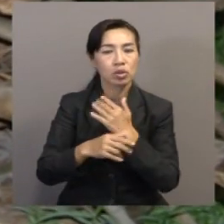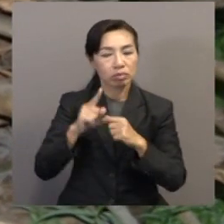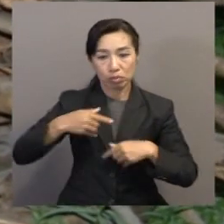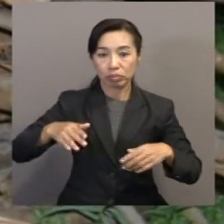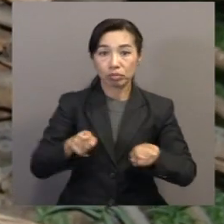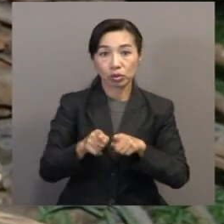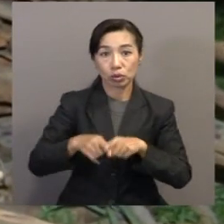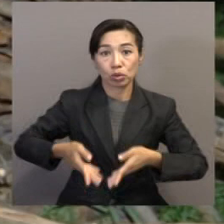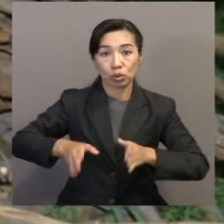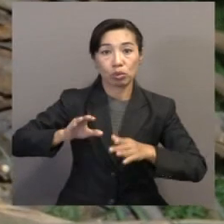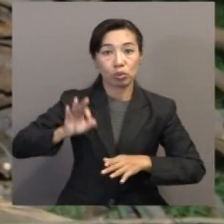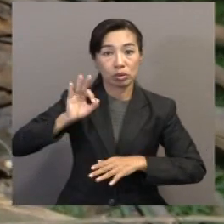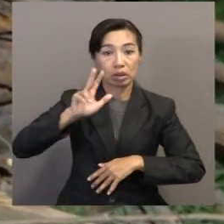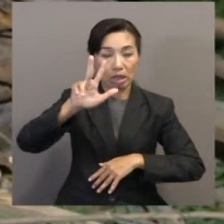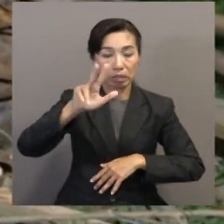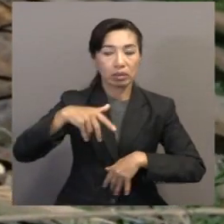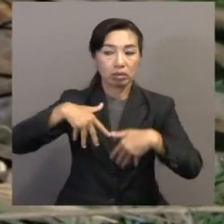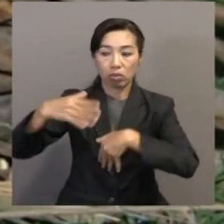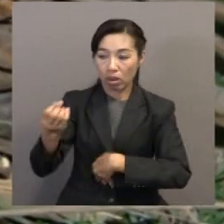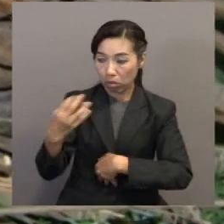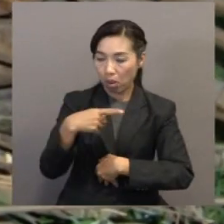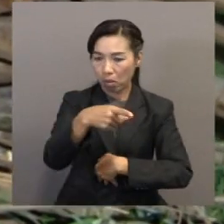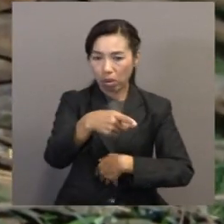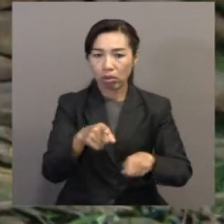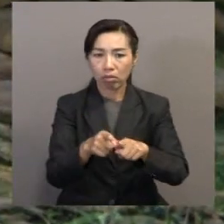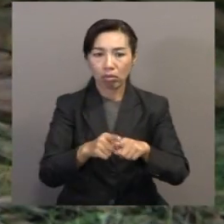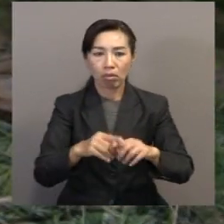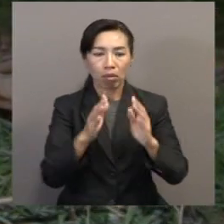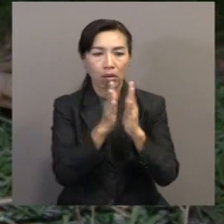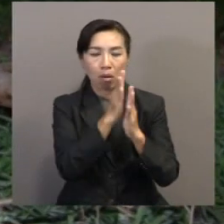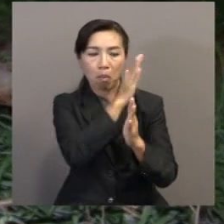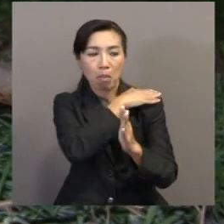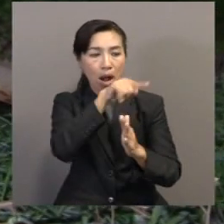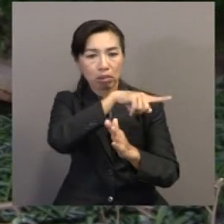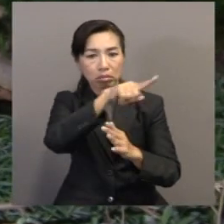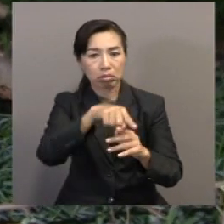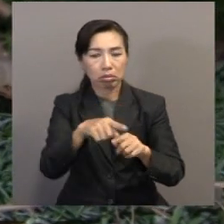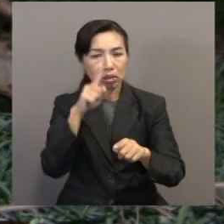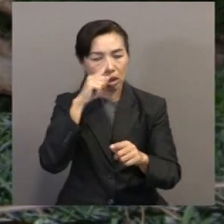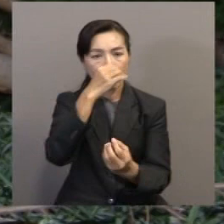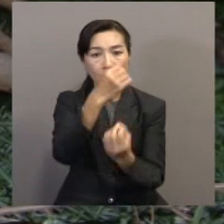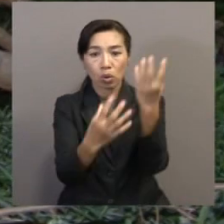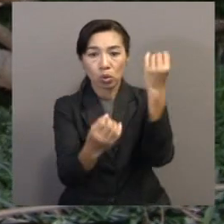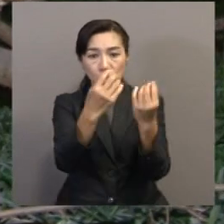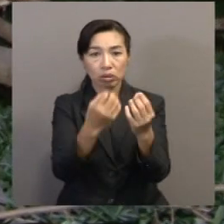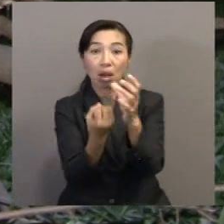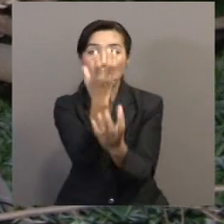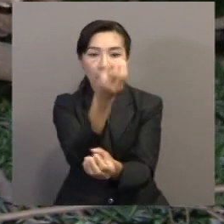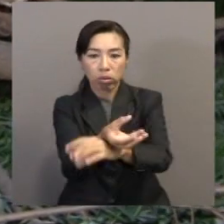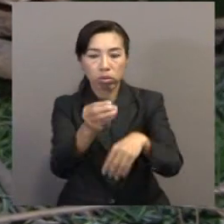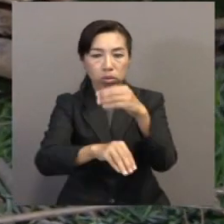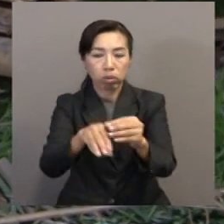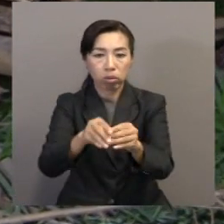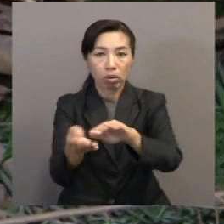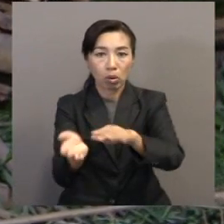จ้งนะครับบอกว่าพระสงฆ์ที่สำนักปฏิบัติธรรมเนี่ยกำลังจะช่วยกันเผาศพไม่มีญาติภายในสวนพุทธชยันตีก็อยู่ใ